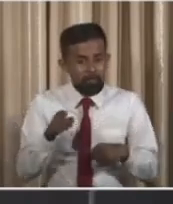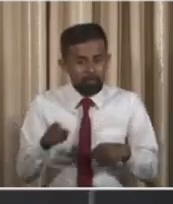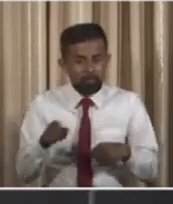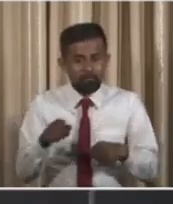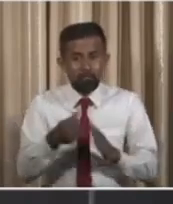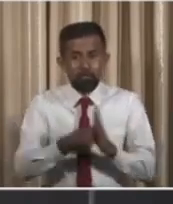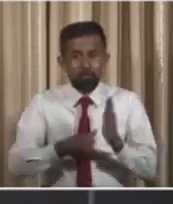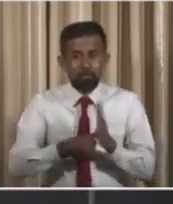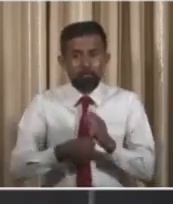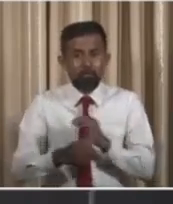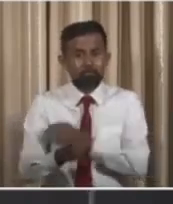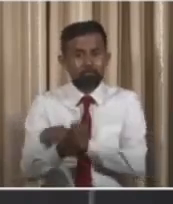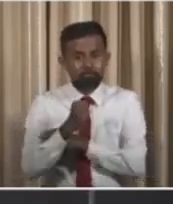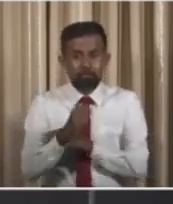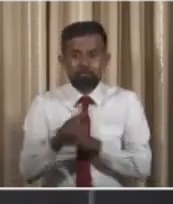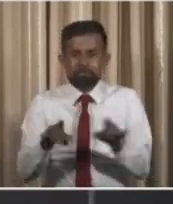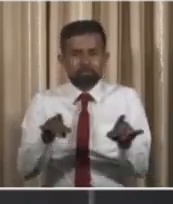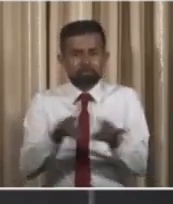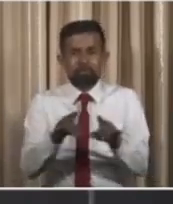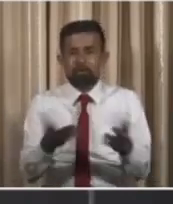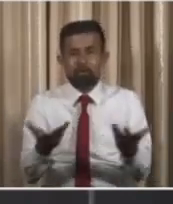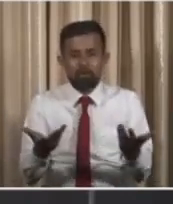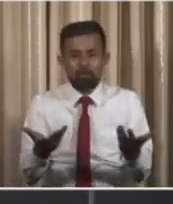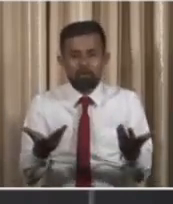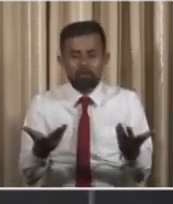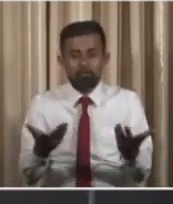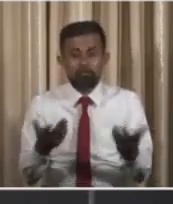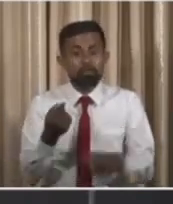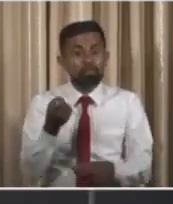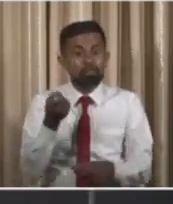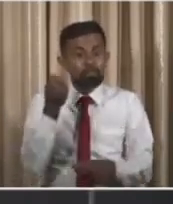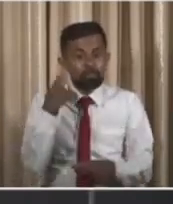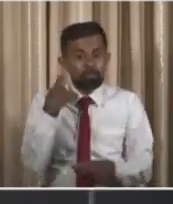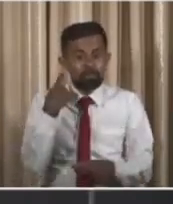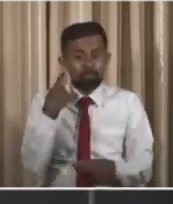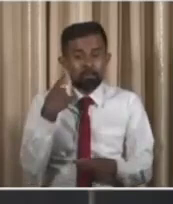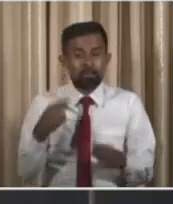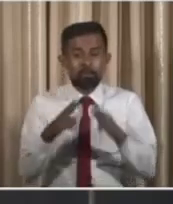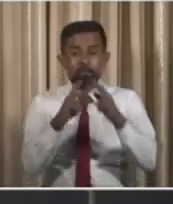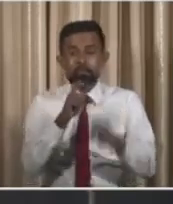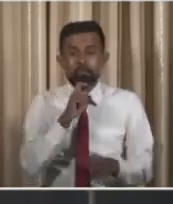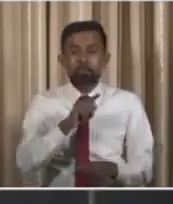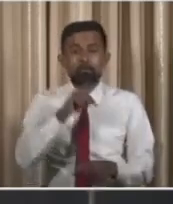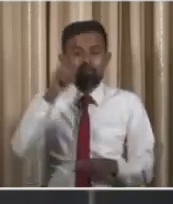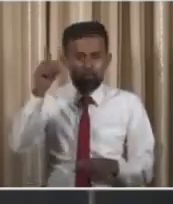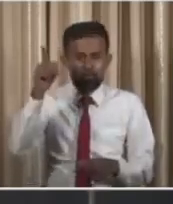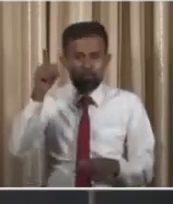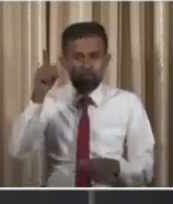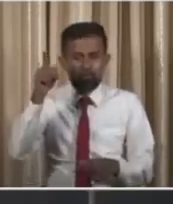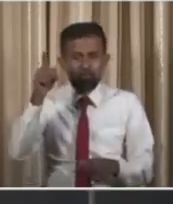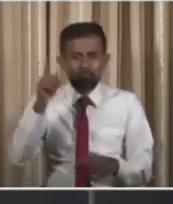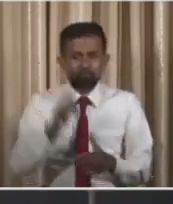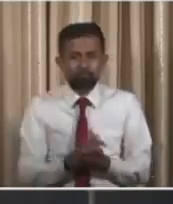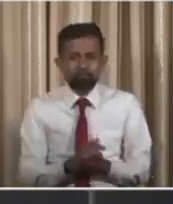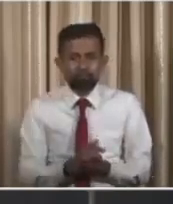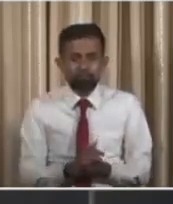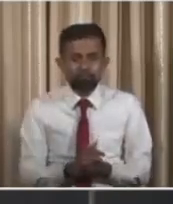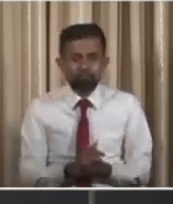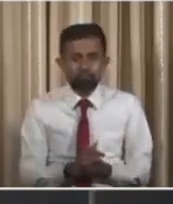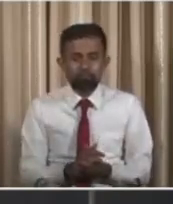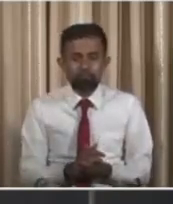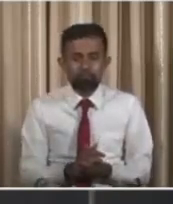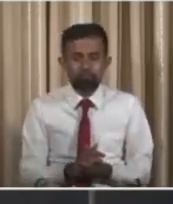Mema panate vidividana adala noe. Dah iye supreme musawiyah tegi hilal mukadda